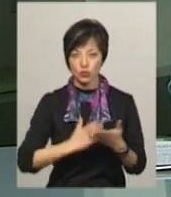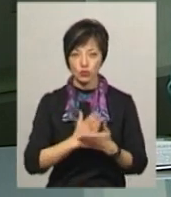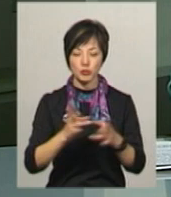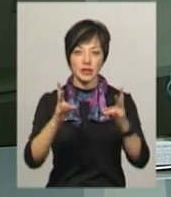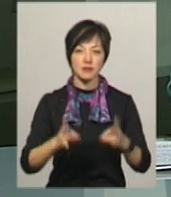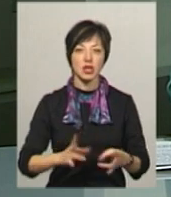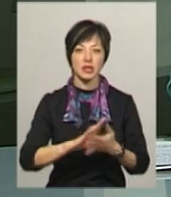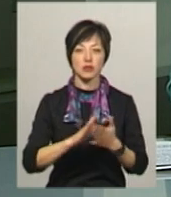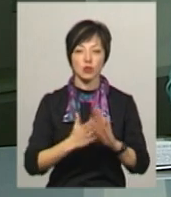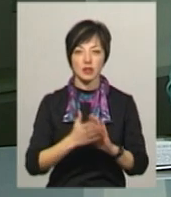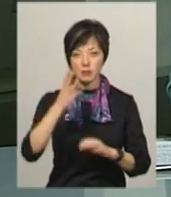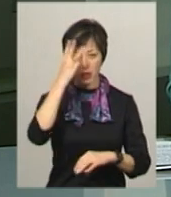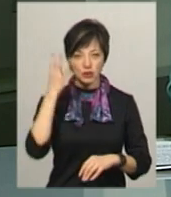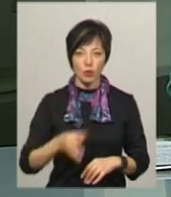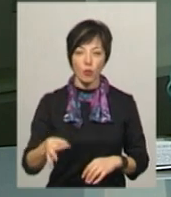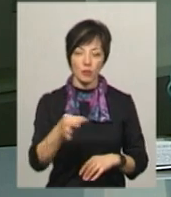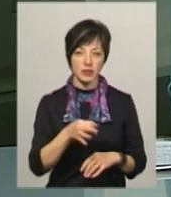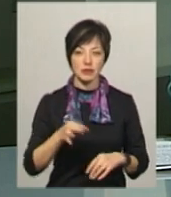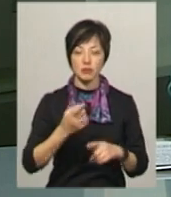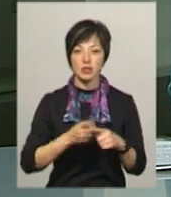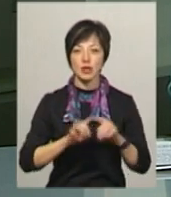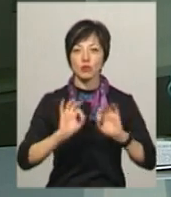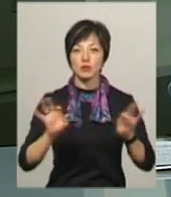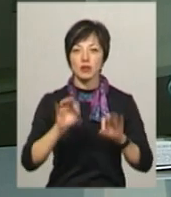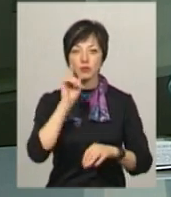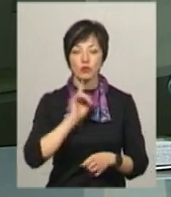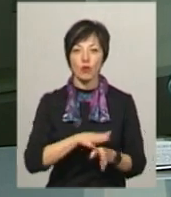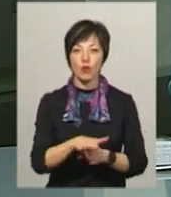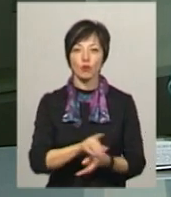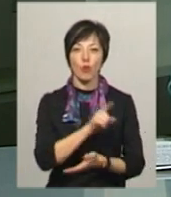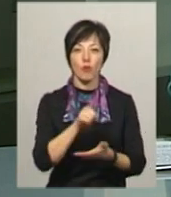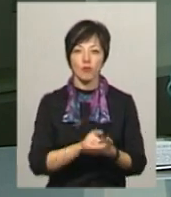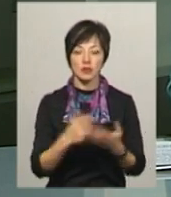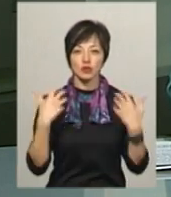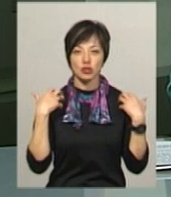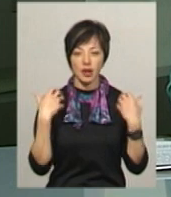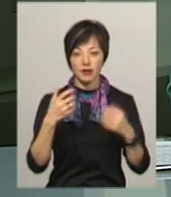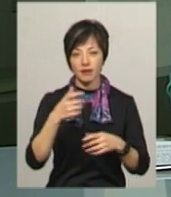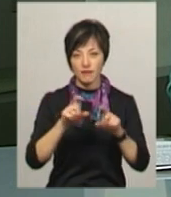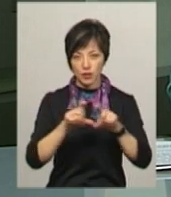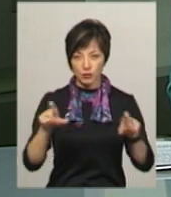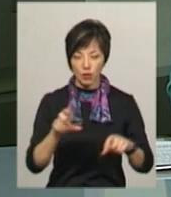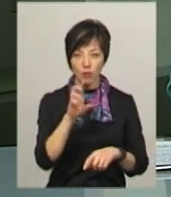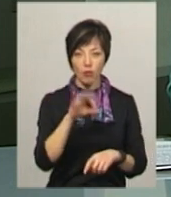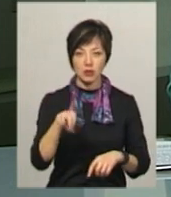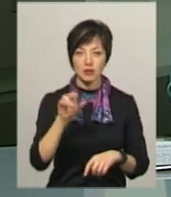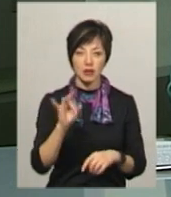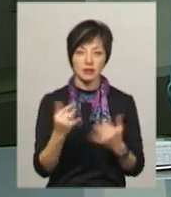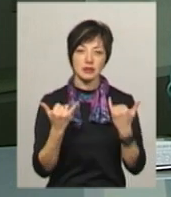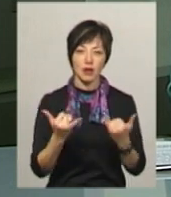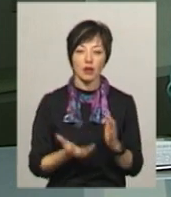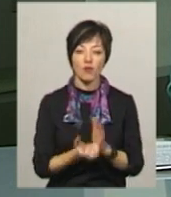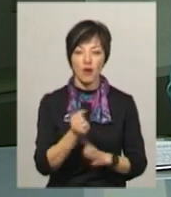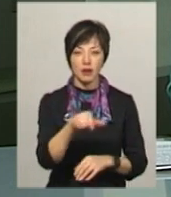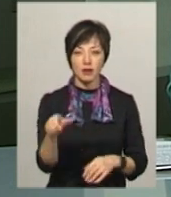з надзвичайних ситуацій в Хмельницькій області. Про це розповів тимчасово виконуючий обов'язки начальника відомства Дмитро Бондар. Наразі